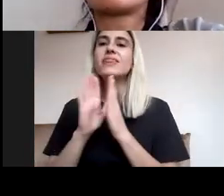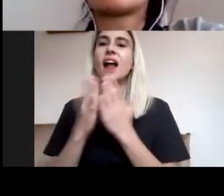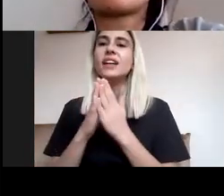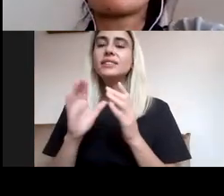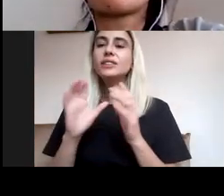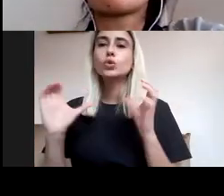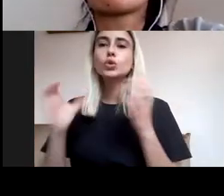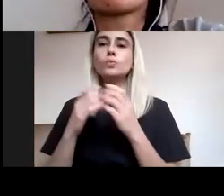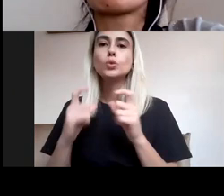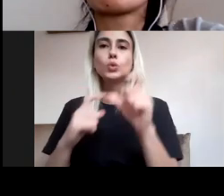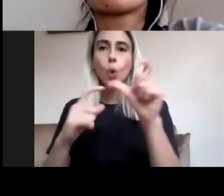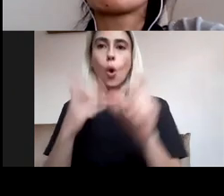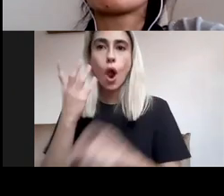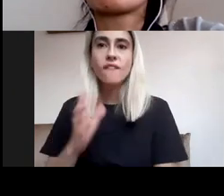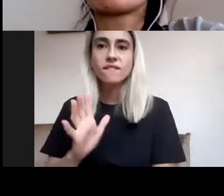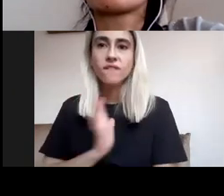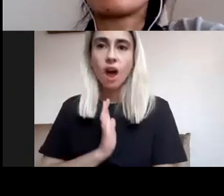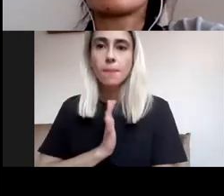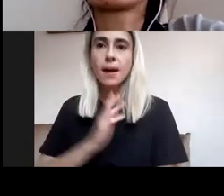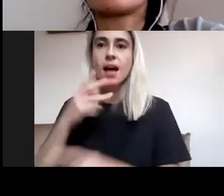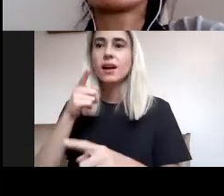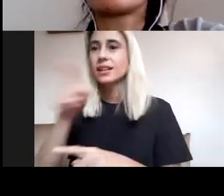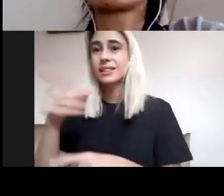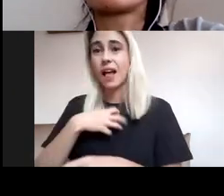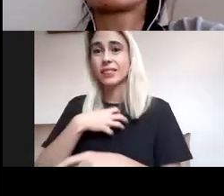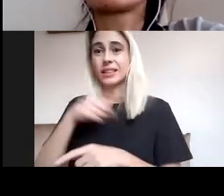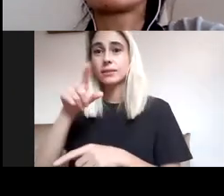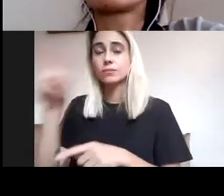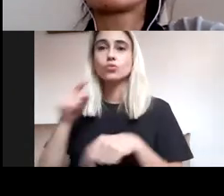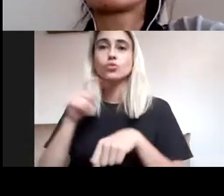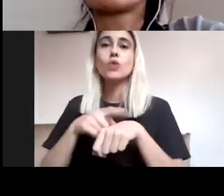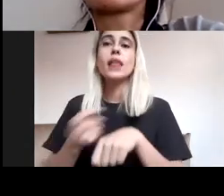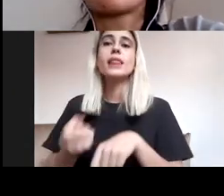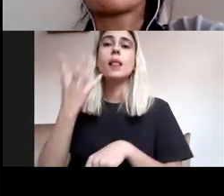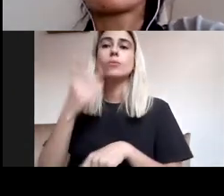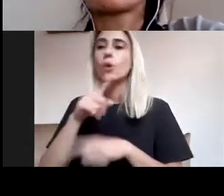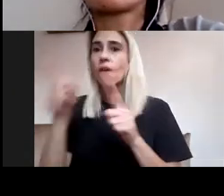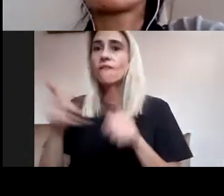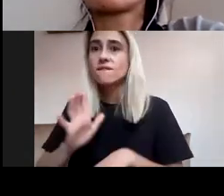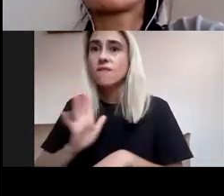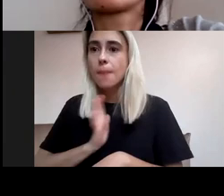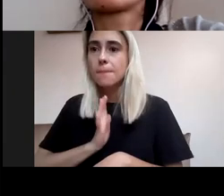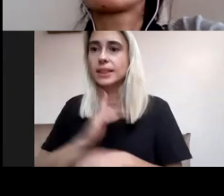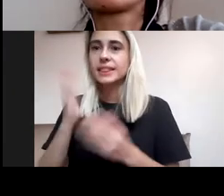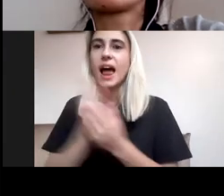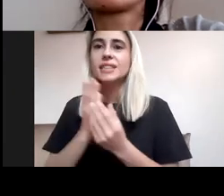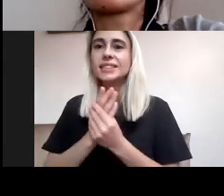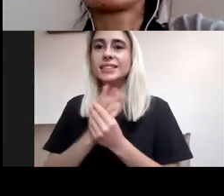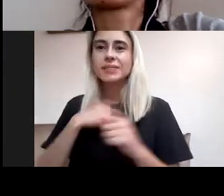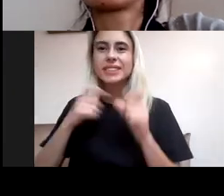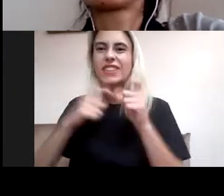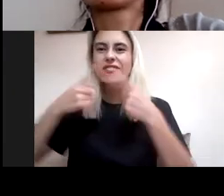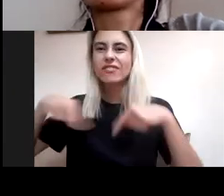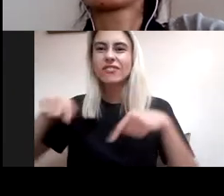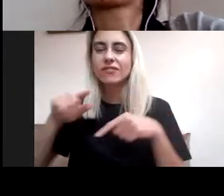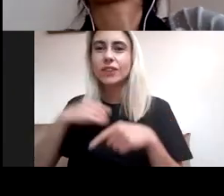Çünkü onların da hani bazen soruları oluyor ve süre yetmiyor. Herhalde yok gibi görünüyor. O zaman Çağrı'ya söz verelim. Benim de sonra